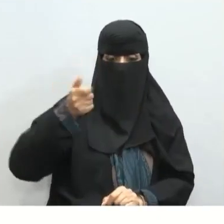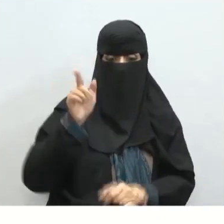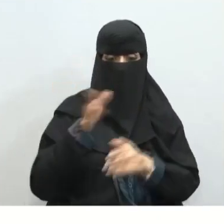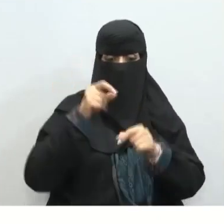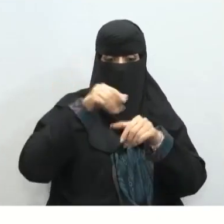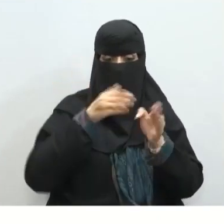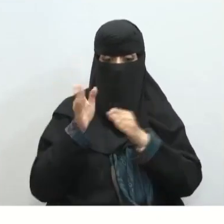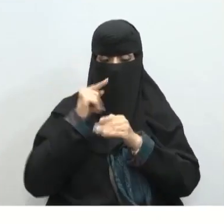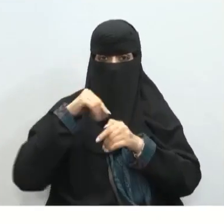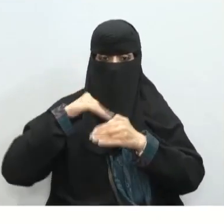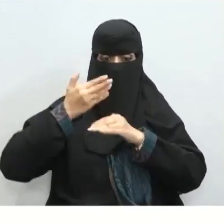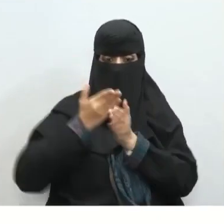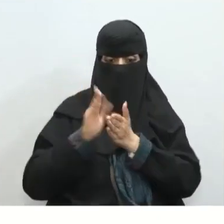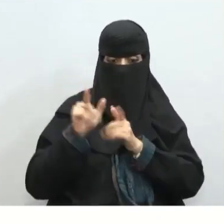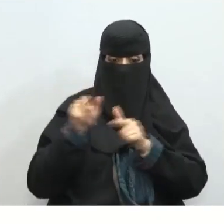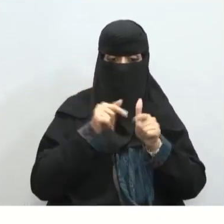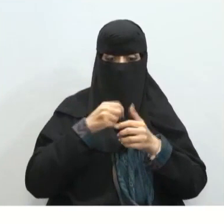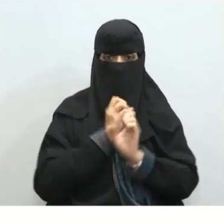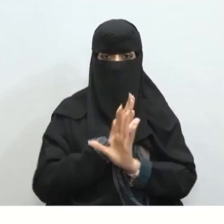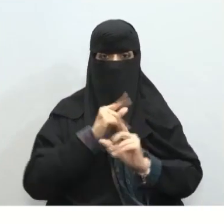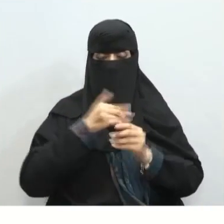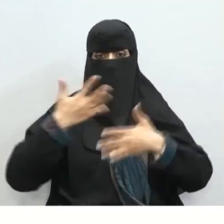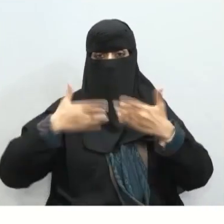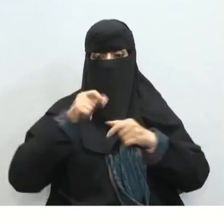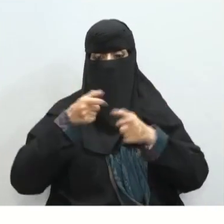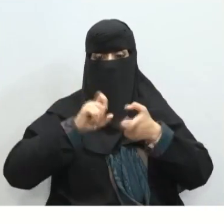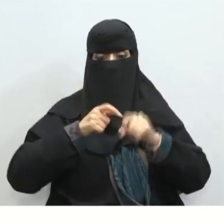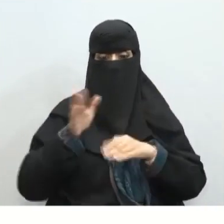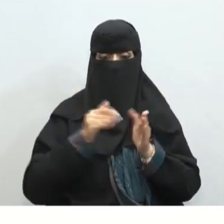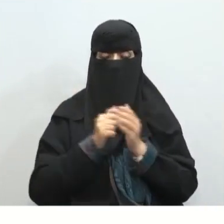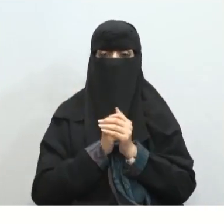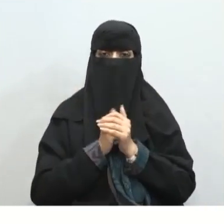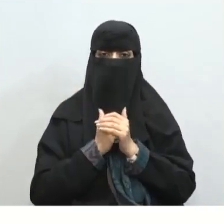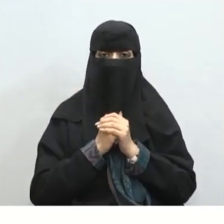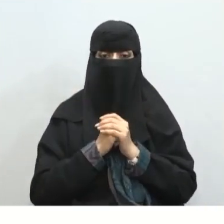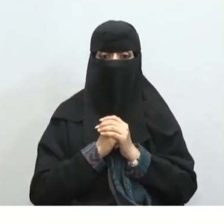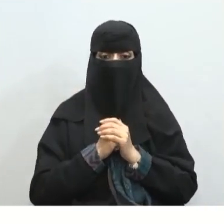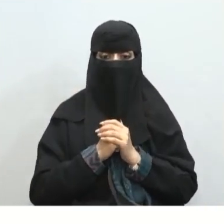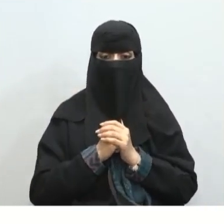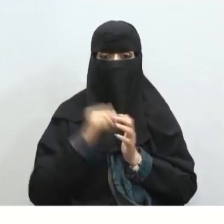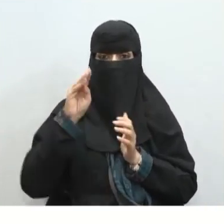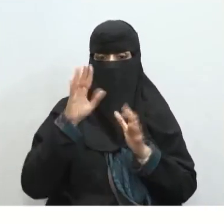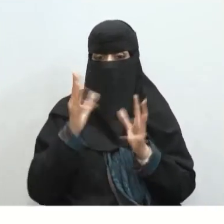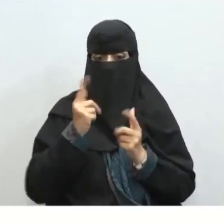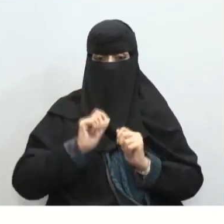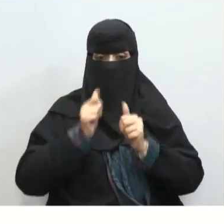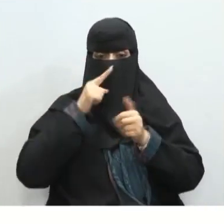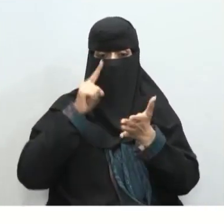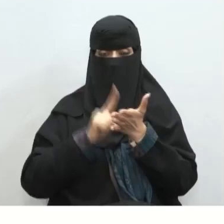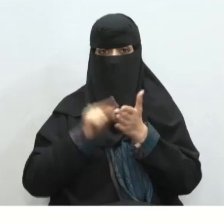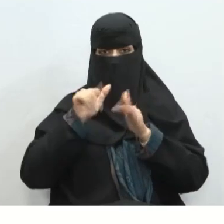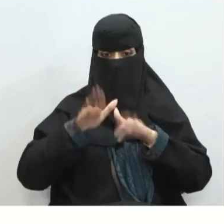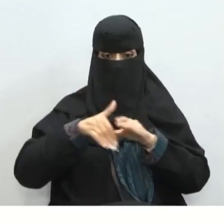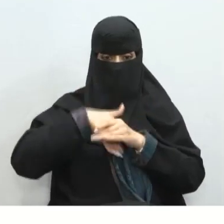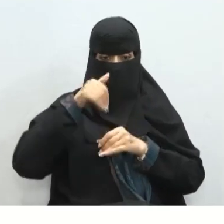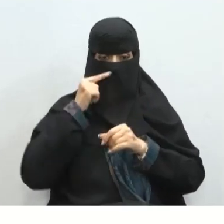وعند ازاله مجموعات الفوسفات تتحرر الطاقه ويتكون جزيء اي دي بي في السؤال الحادي عشر كيف يمكن